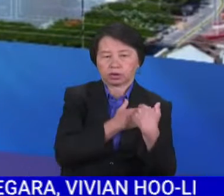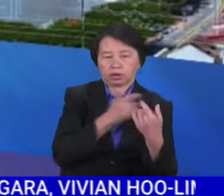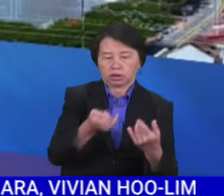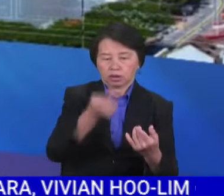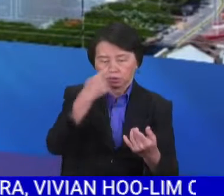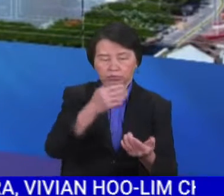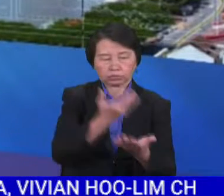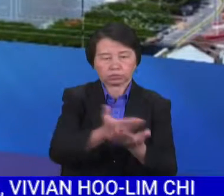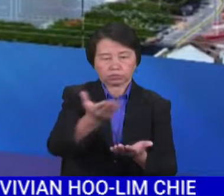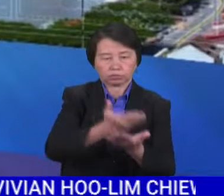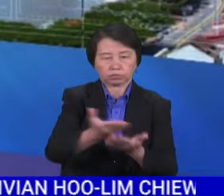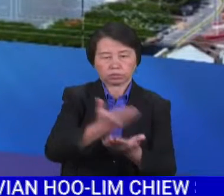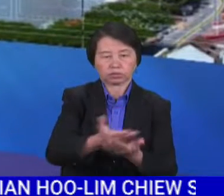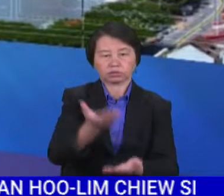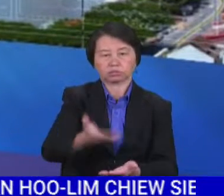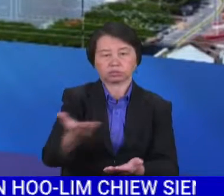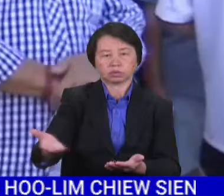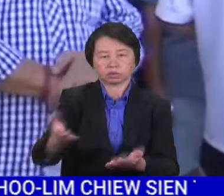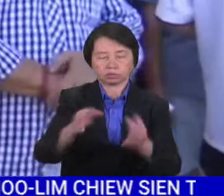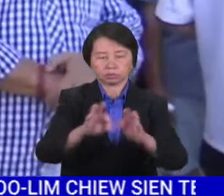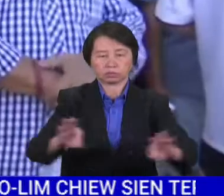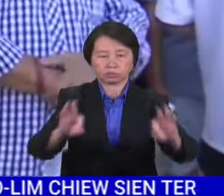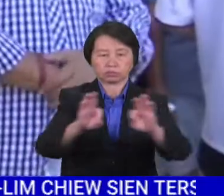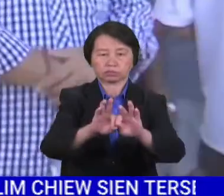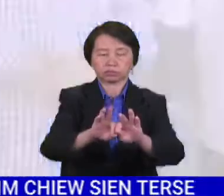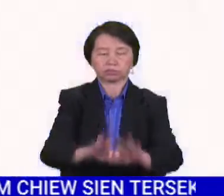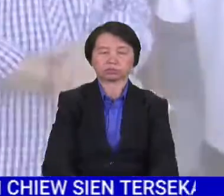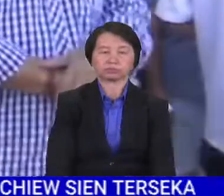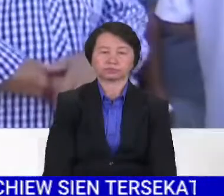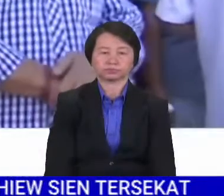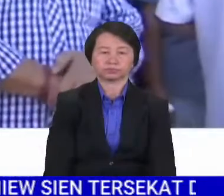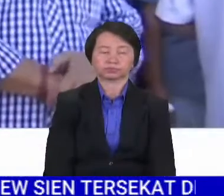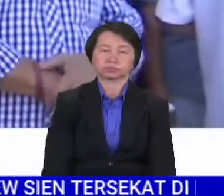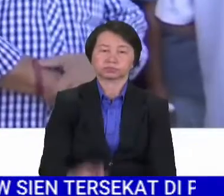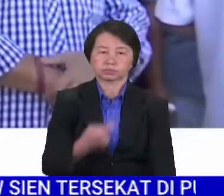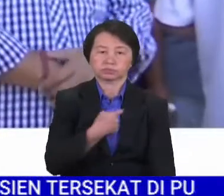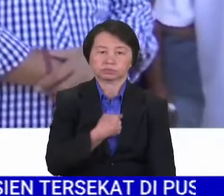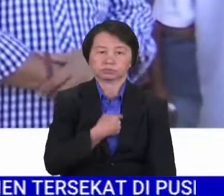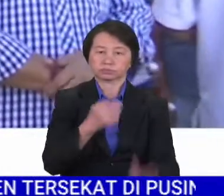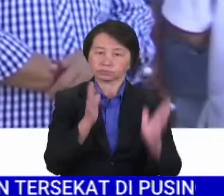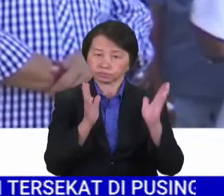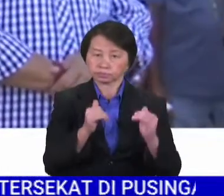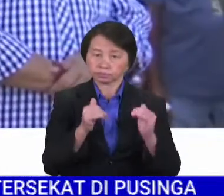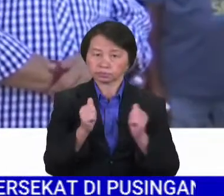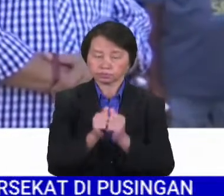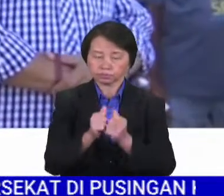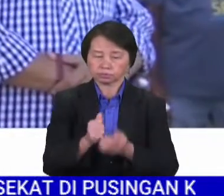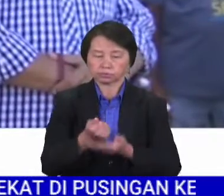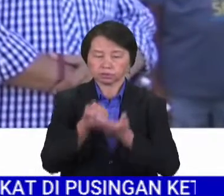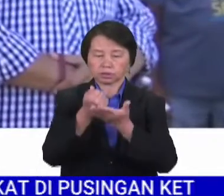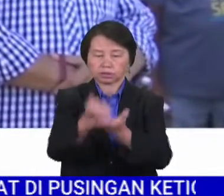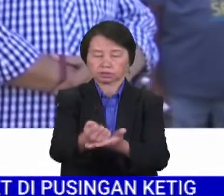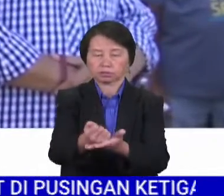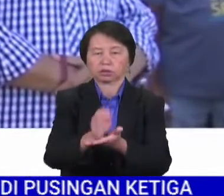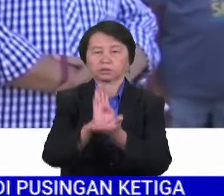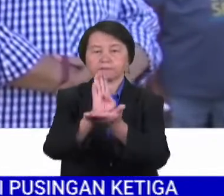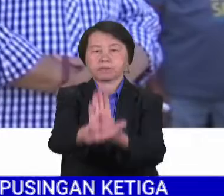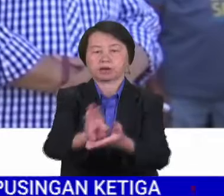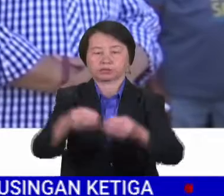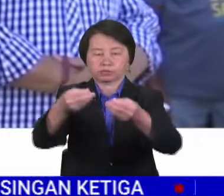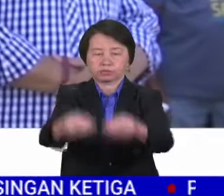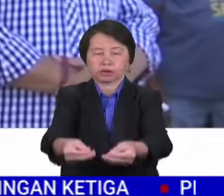membeli keperluan harian the Sahara bahwa dengan bantuan yang segera ini